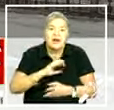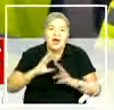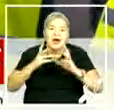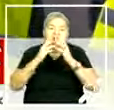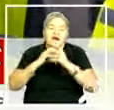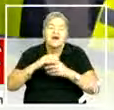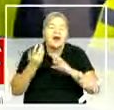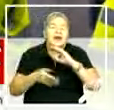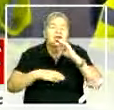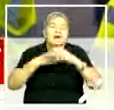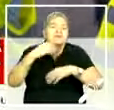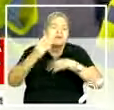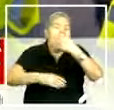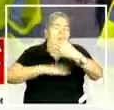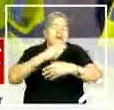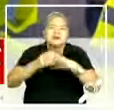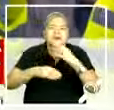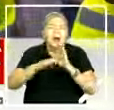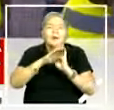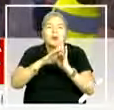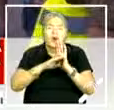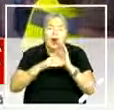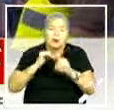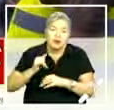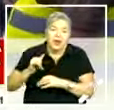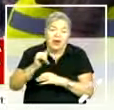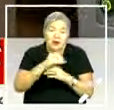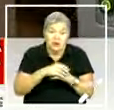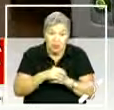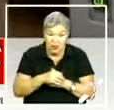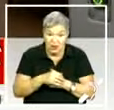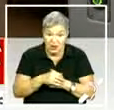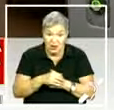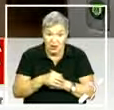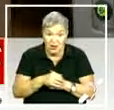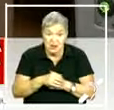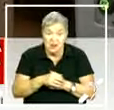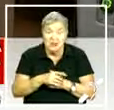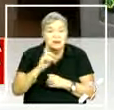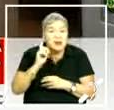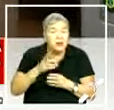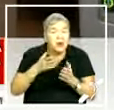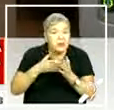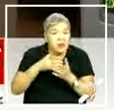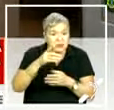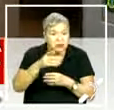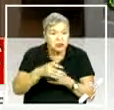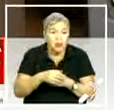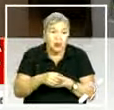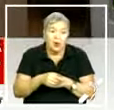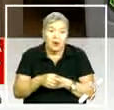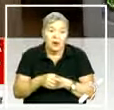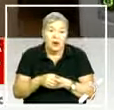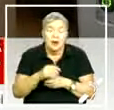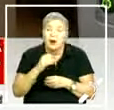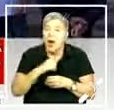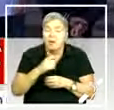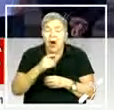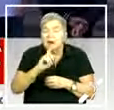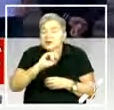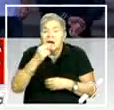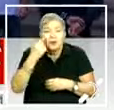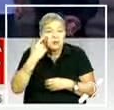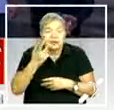de călătorie. Am trebuit să plec înapoi pe avionul la Stockholm, dar nu există nicio posibilitate, așa se